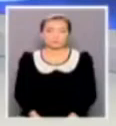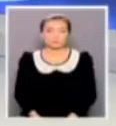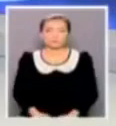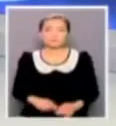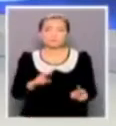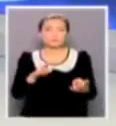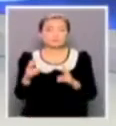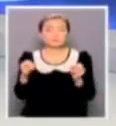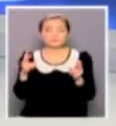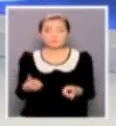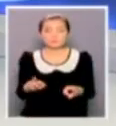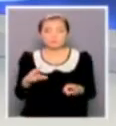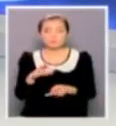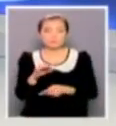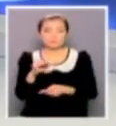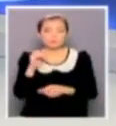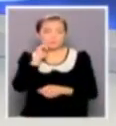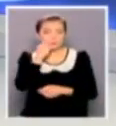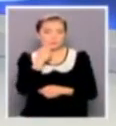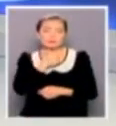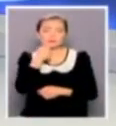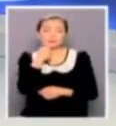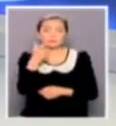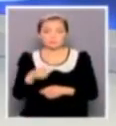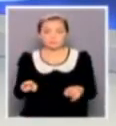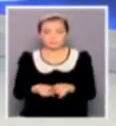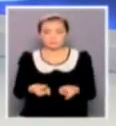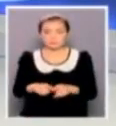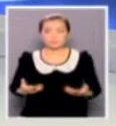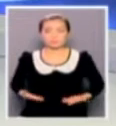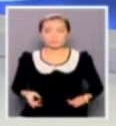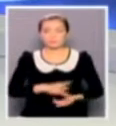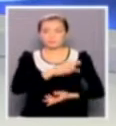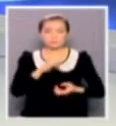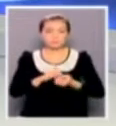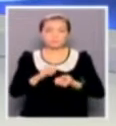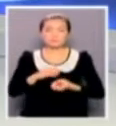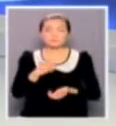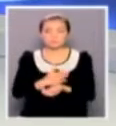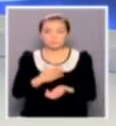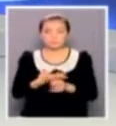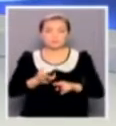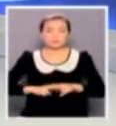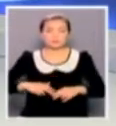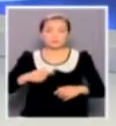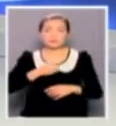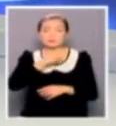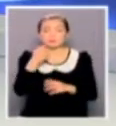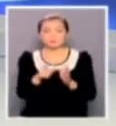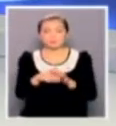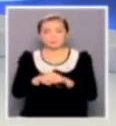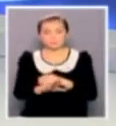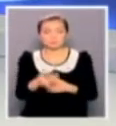Мың бұрала билеген ақ жаулықтылары. Егде жасқа жетсе де өмірге деген сүйіспеншілігі өзгеше. Бейнеттің зейнетін көрер